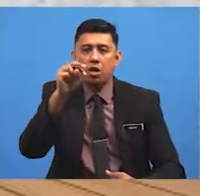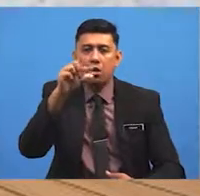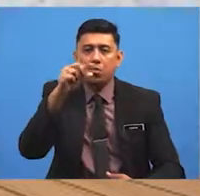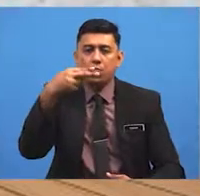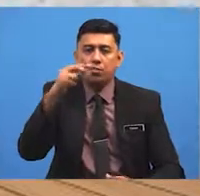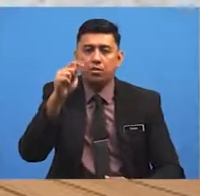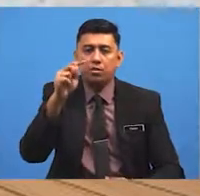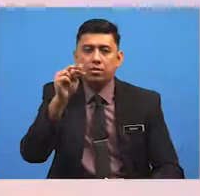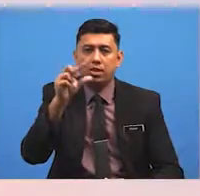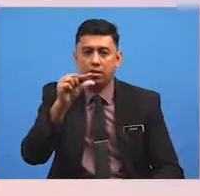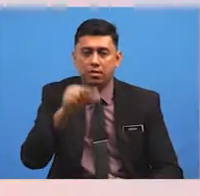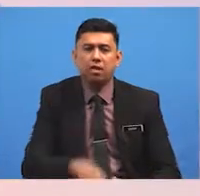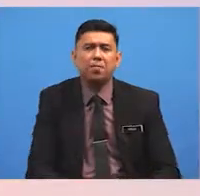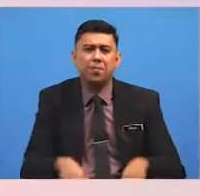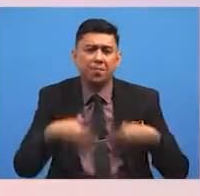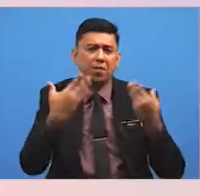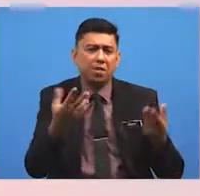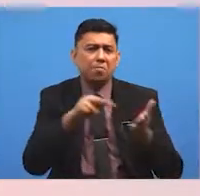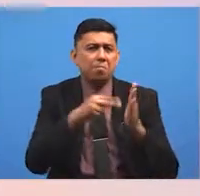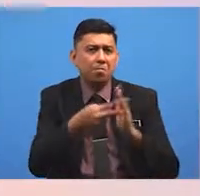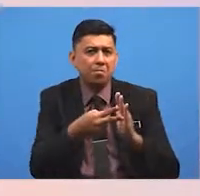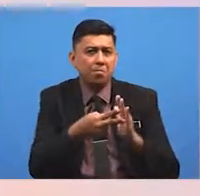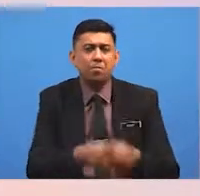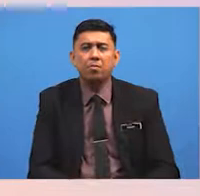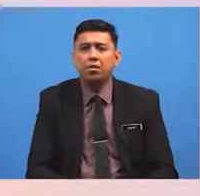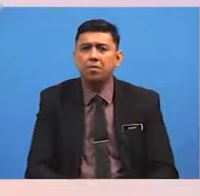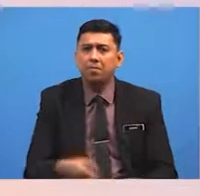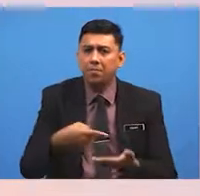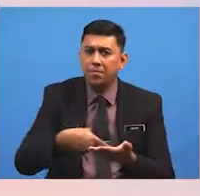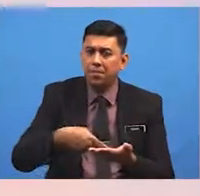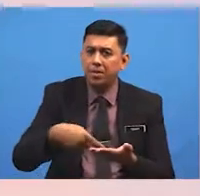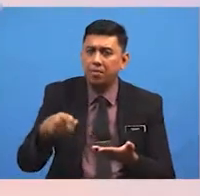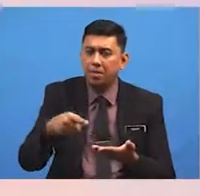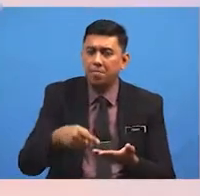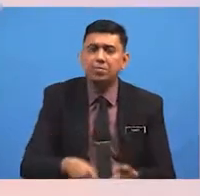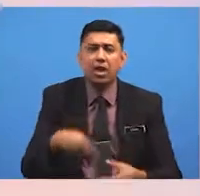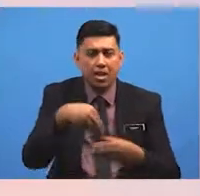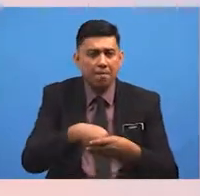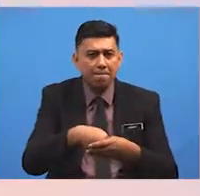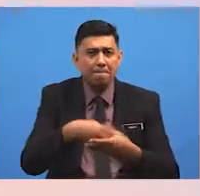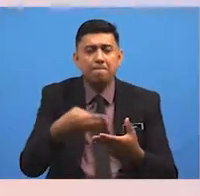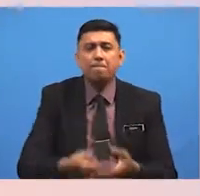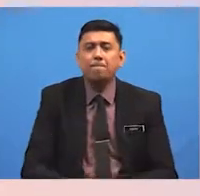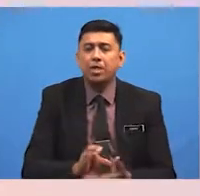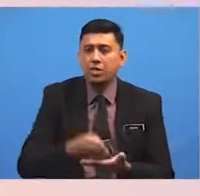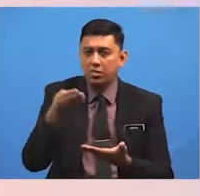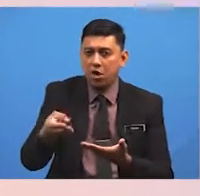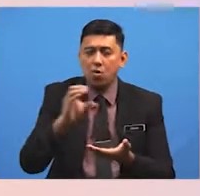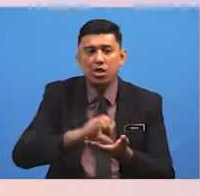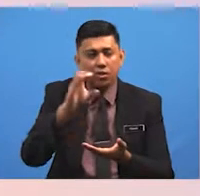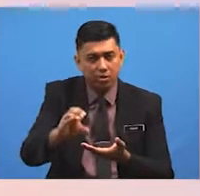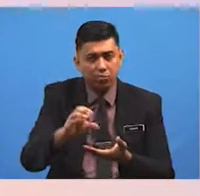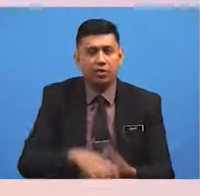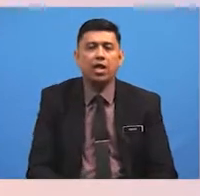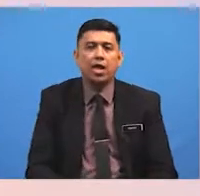Bagaimana pula dengan maksud membayaran dalam peninjauan tunai di dalam